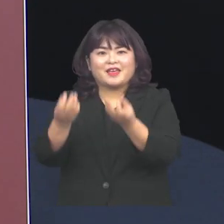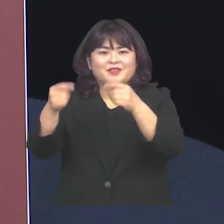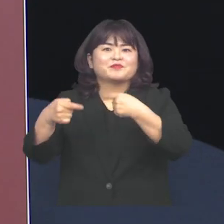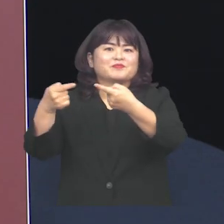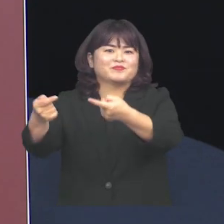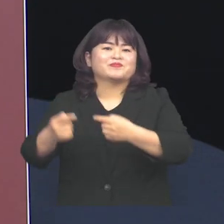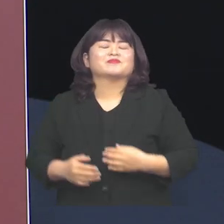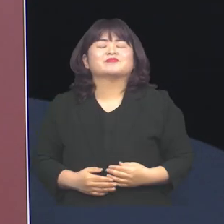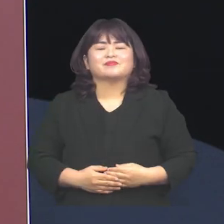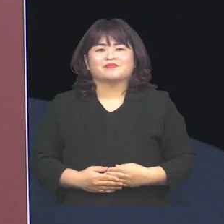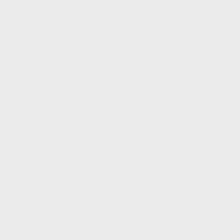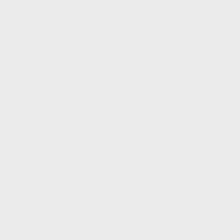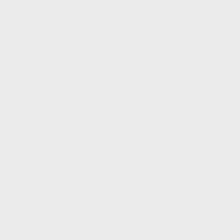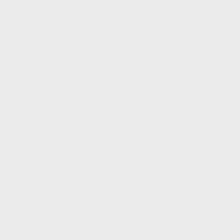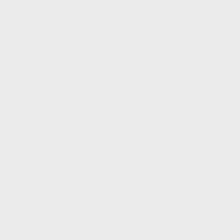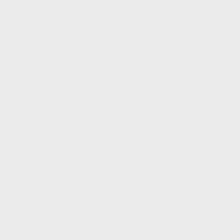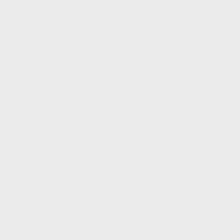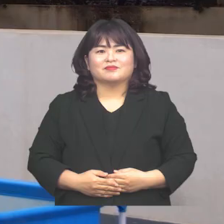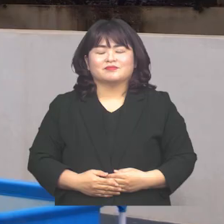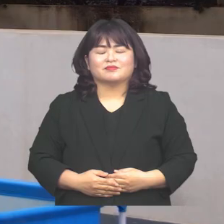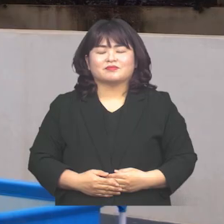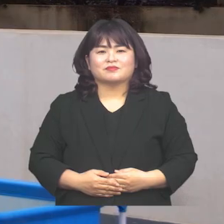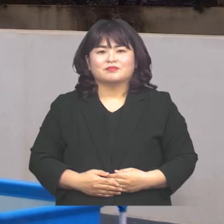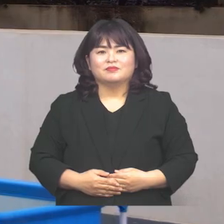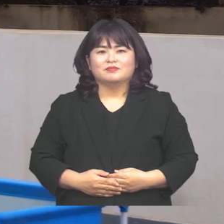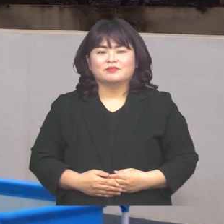전달식에도 함께했습니다.